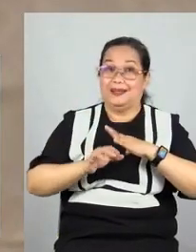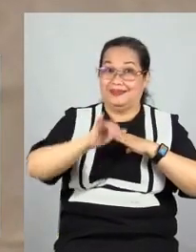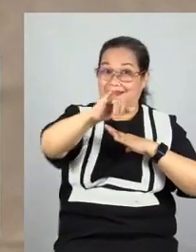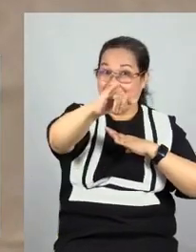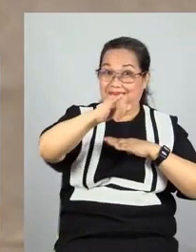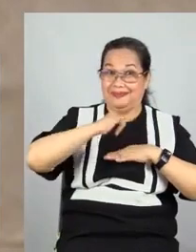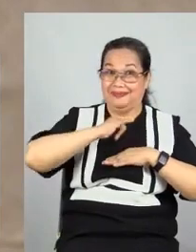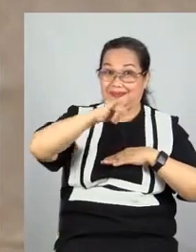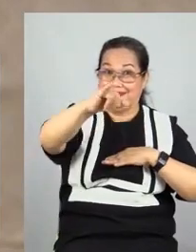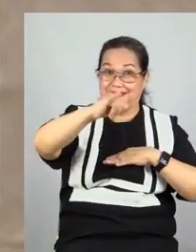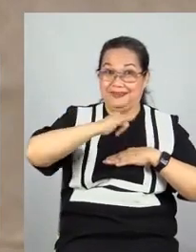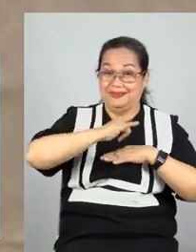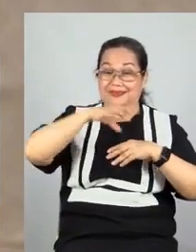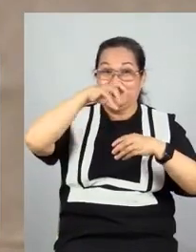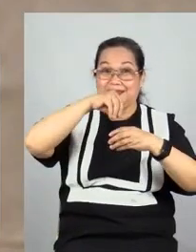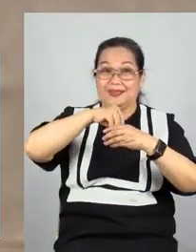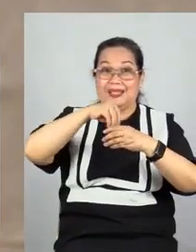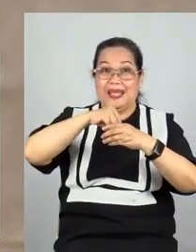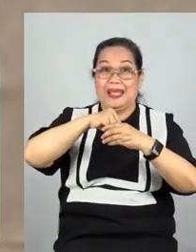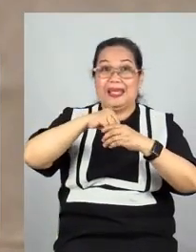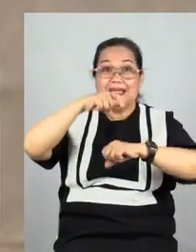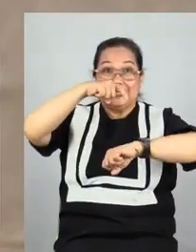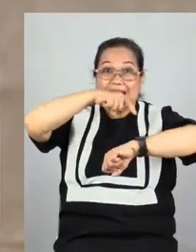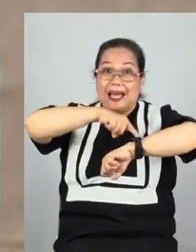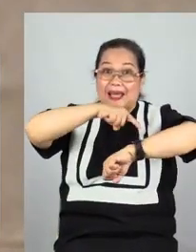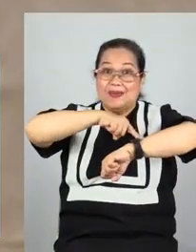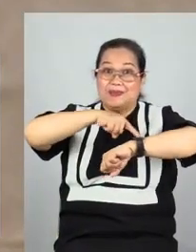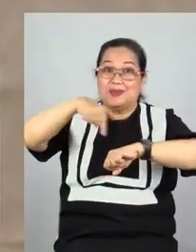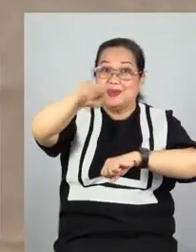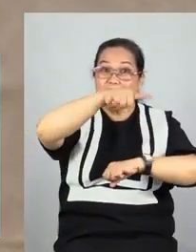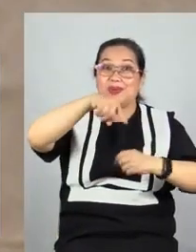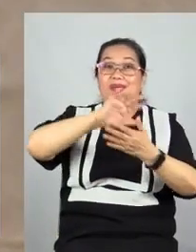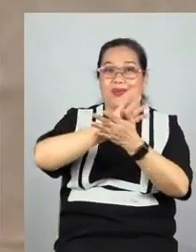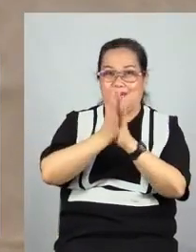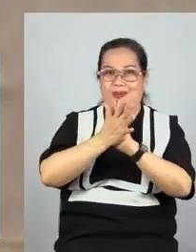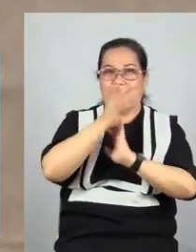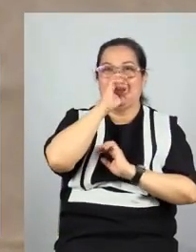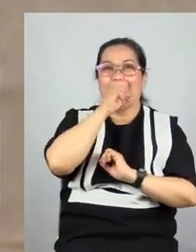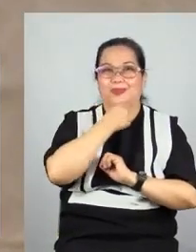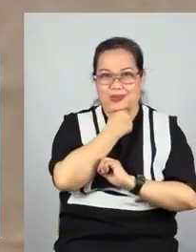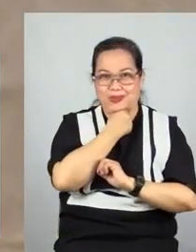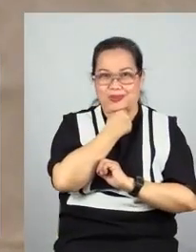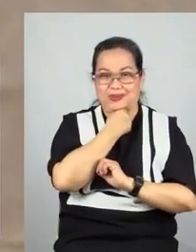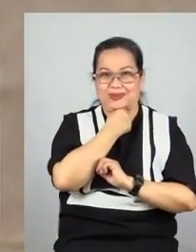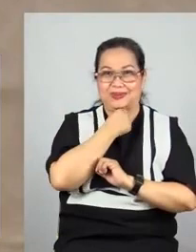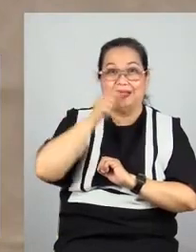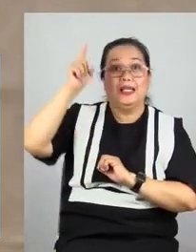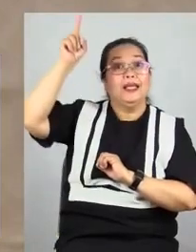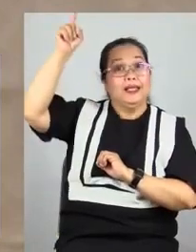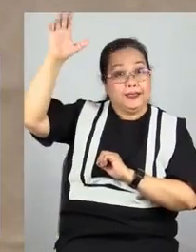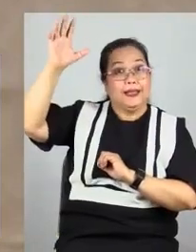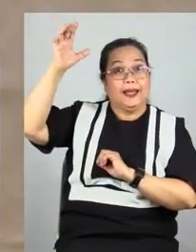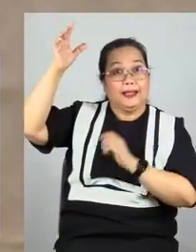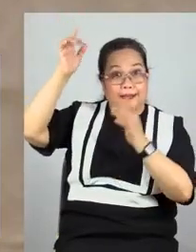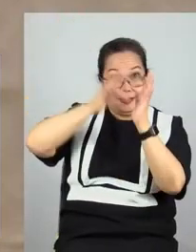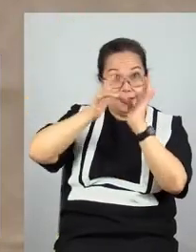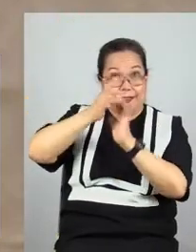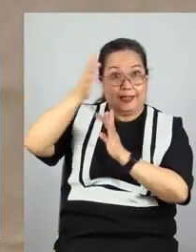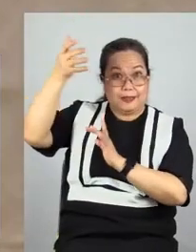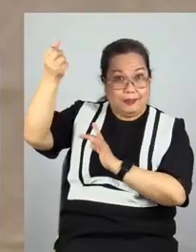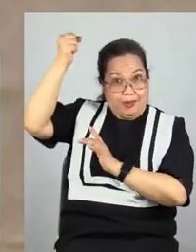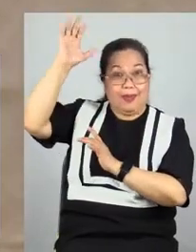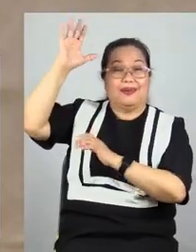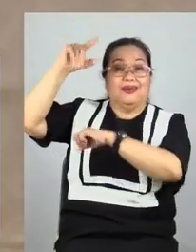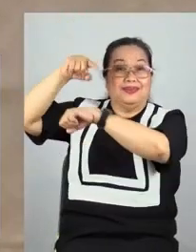loob ng kapangyarihan ng panahon. Siya ang gumawa ng panahon. Ngunit